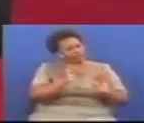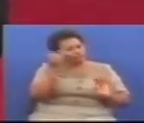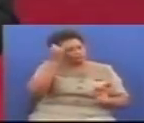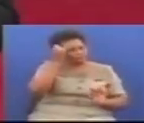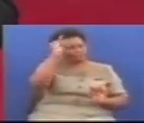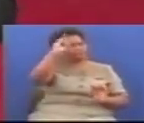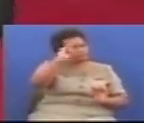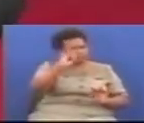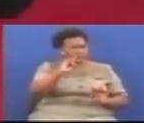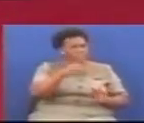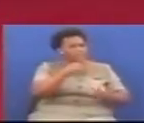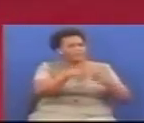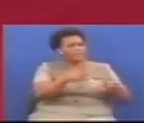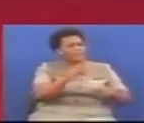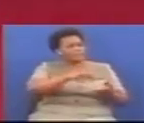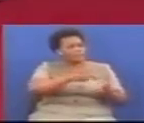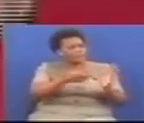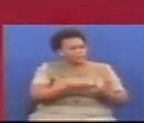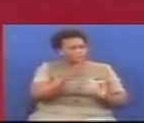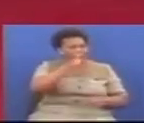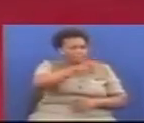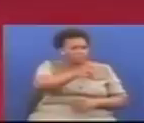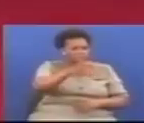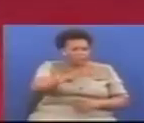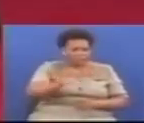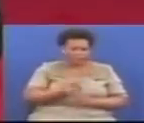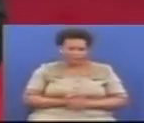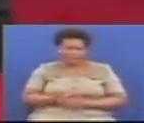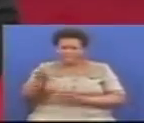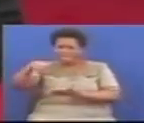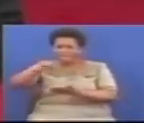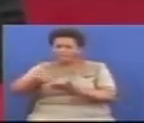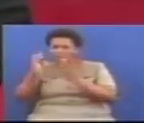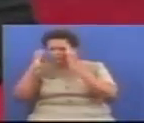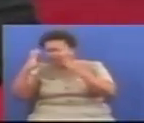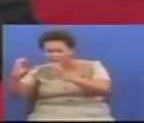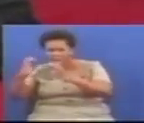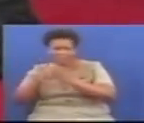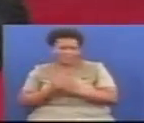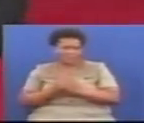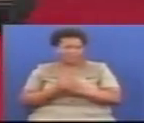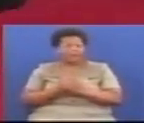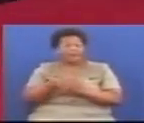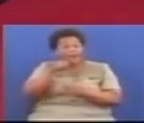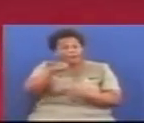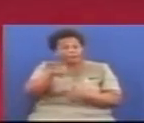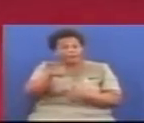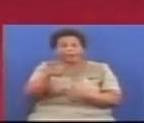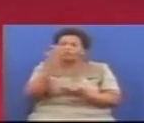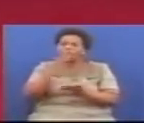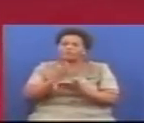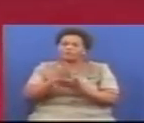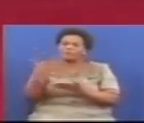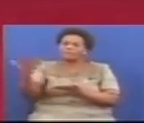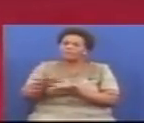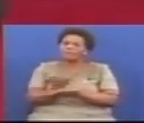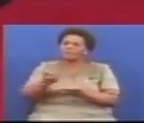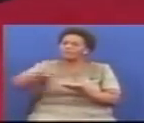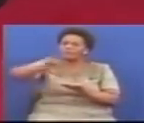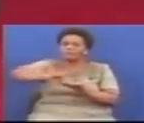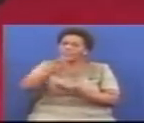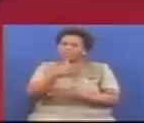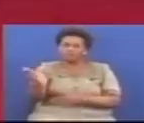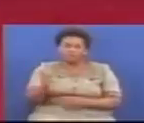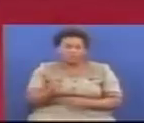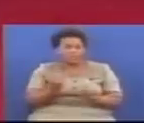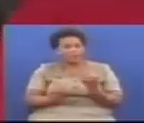kubwa zile, ili mapato yataongezeka, na kwa hiyo halmashauri itaweza kulipa posho za wenye vitu wa mitaa. Mheshimiwa Spika, niseme maneno yanaongeza. Wenye